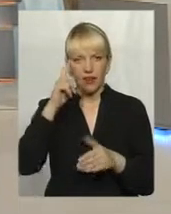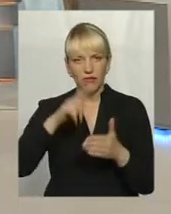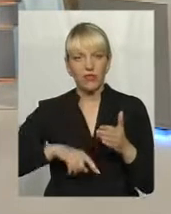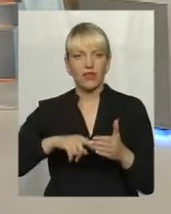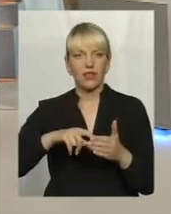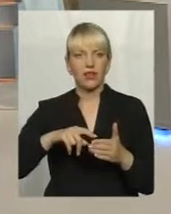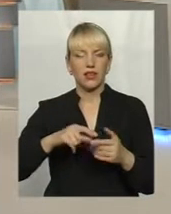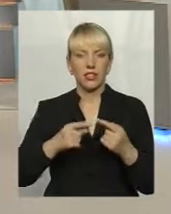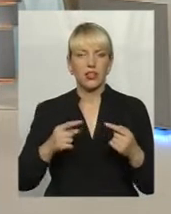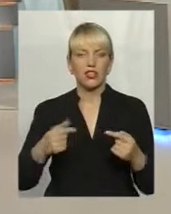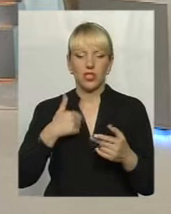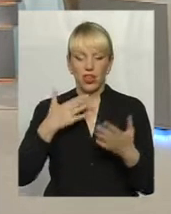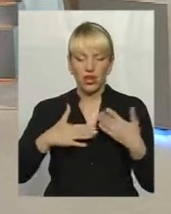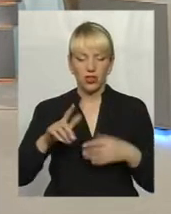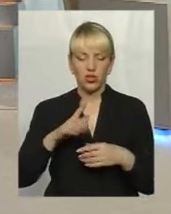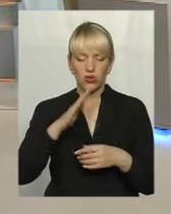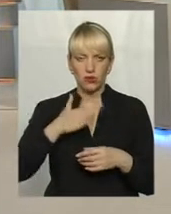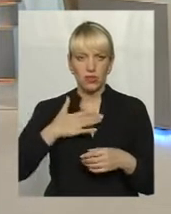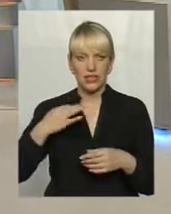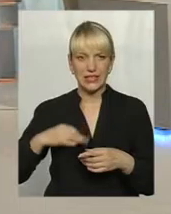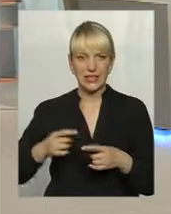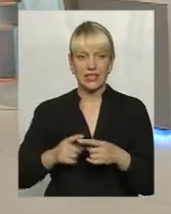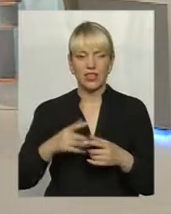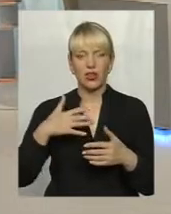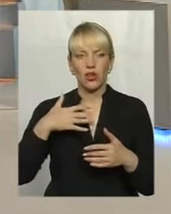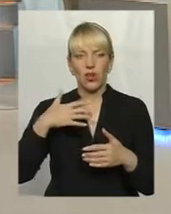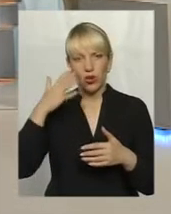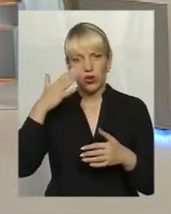мій син сьогодні це розуміє. Я переживав